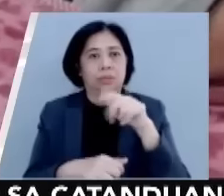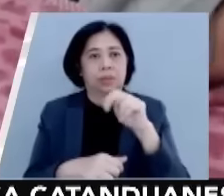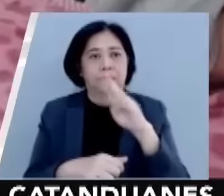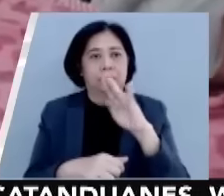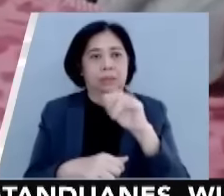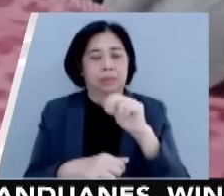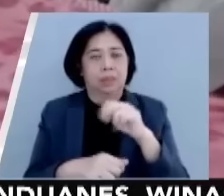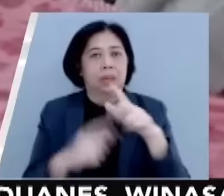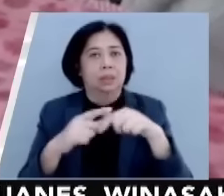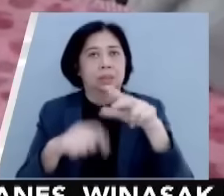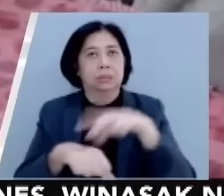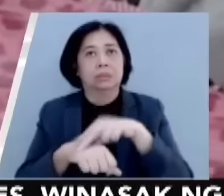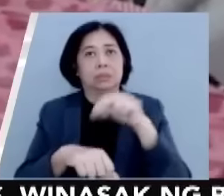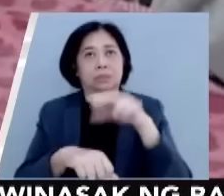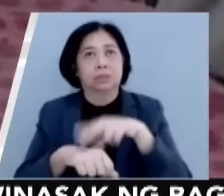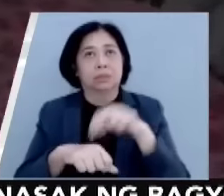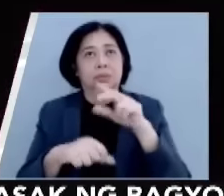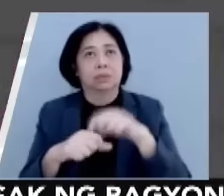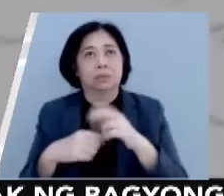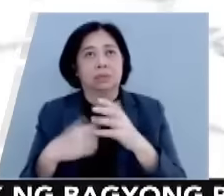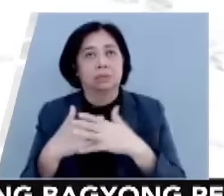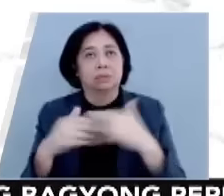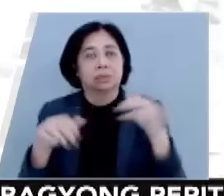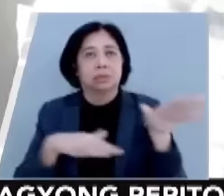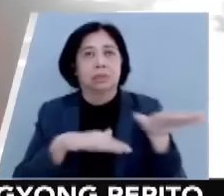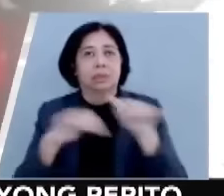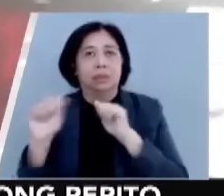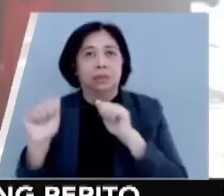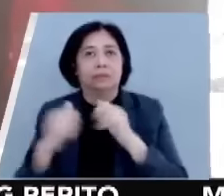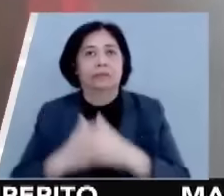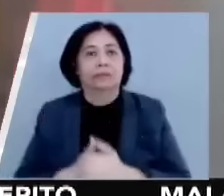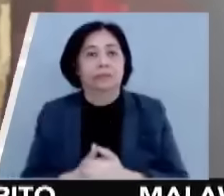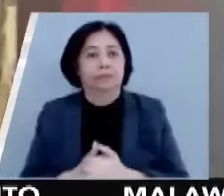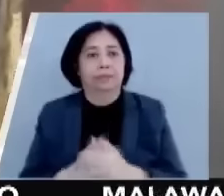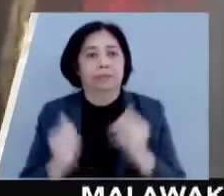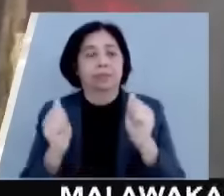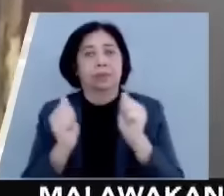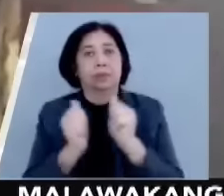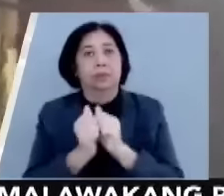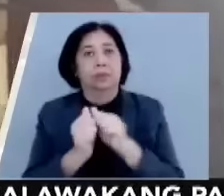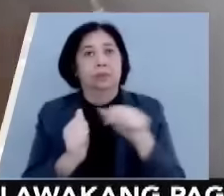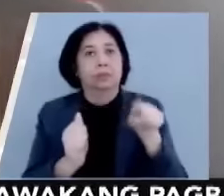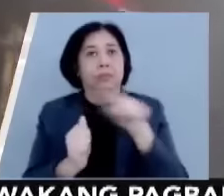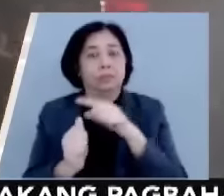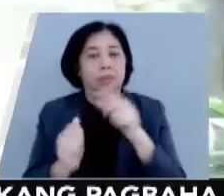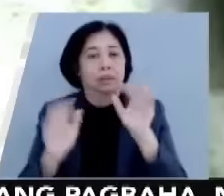Norte na ang lumikas. Kabilang dyan ang pamilya ni